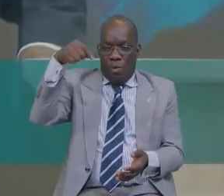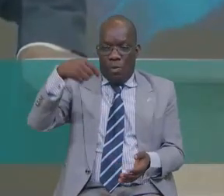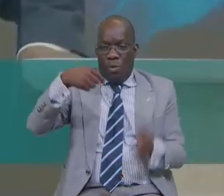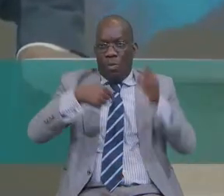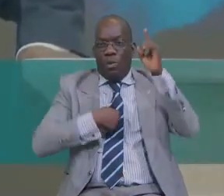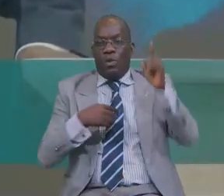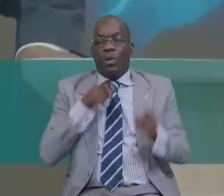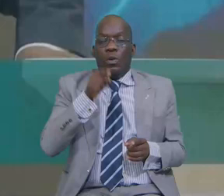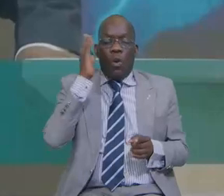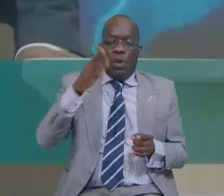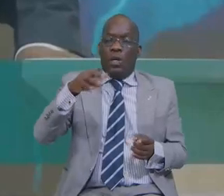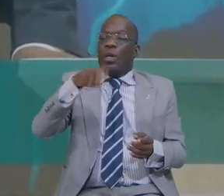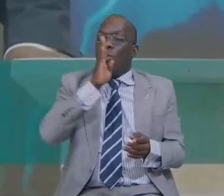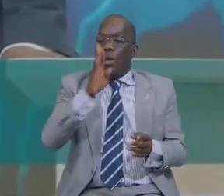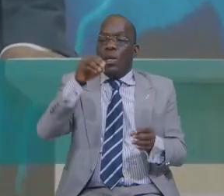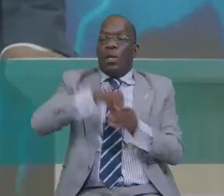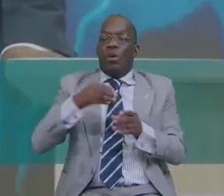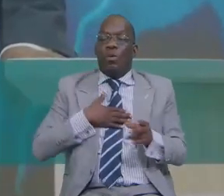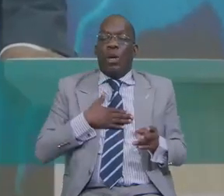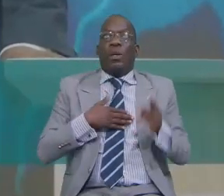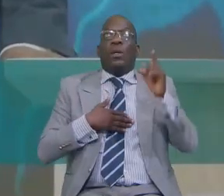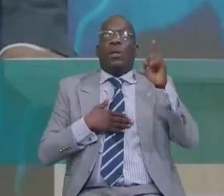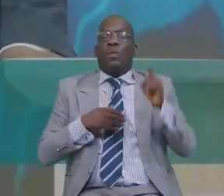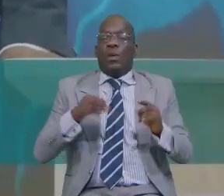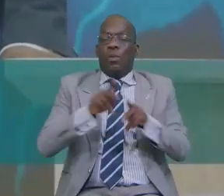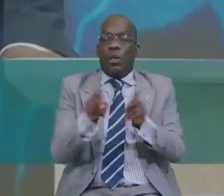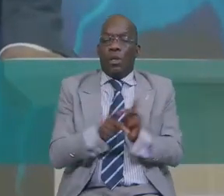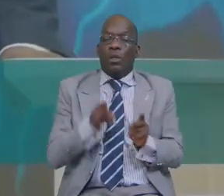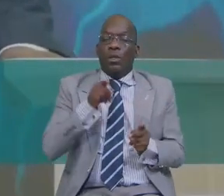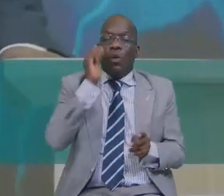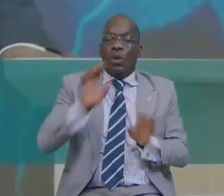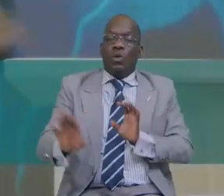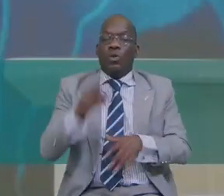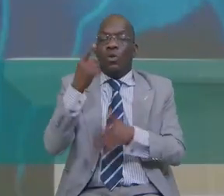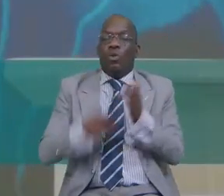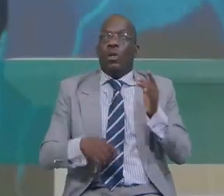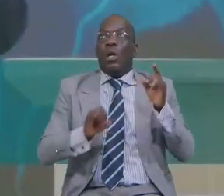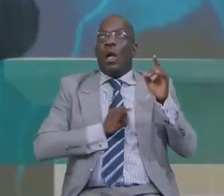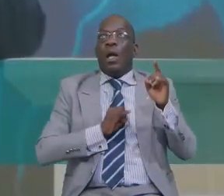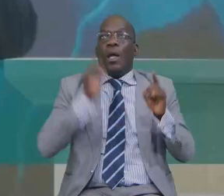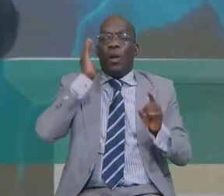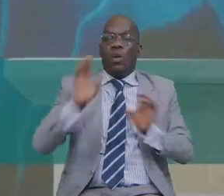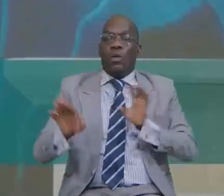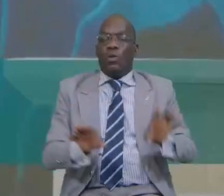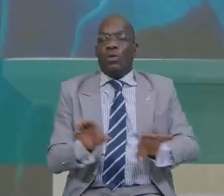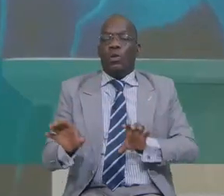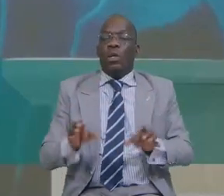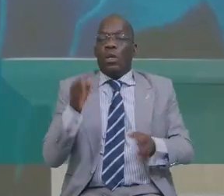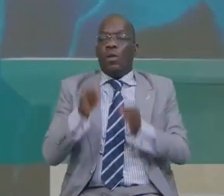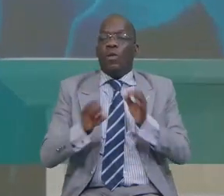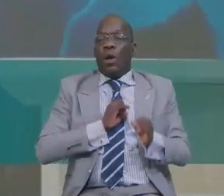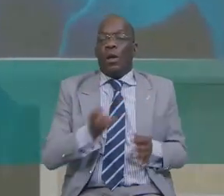tu vas me représenter, tu seras à ma place et tu feras ce que je serais en train de faire si j'étais